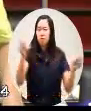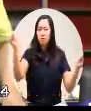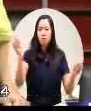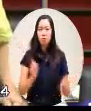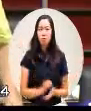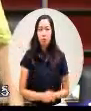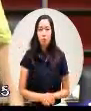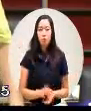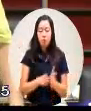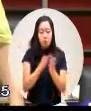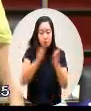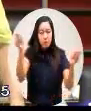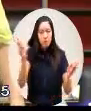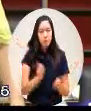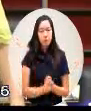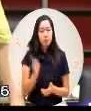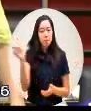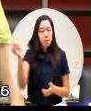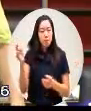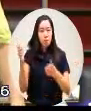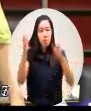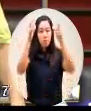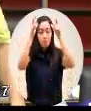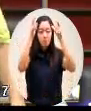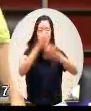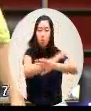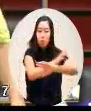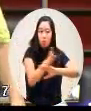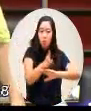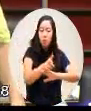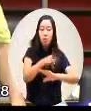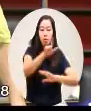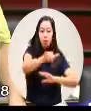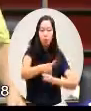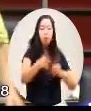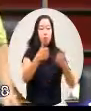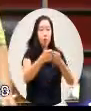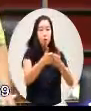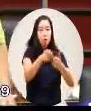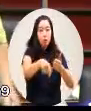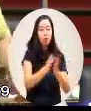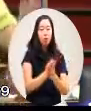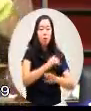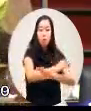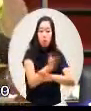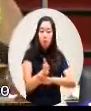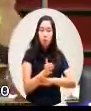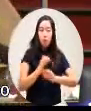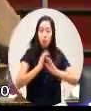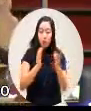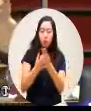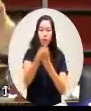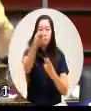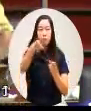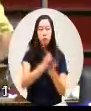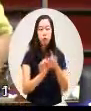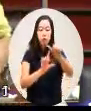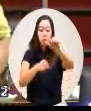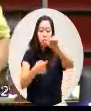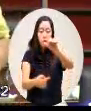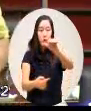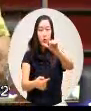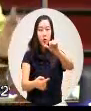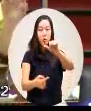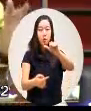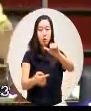起告各用官告有会，现在合并了在五月初，一百年的五月初，